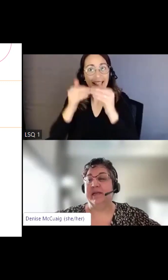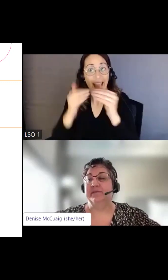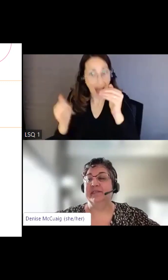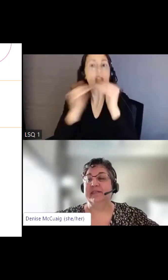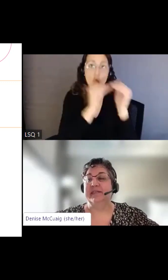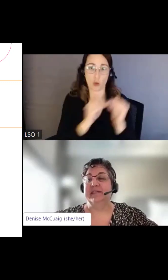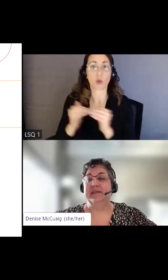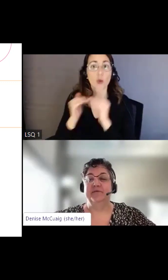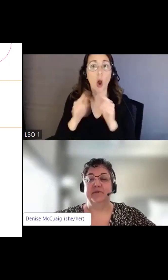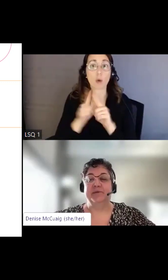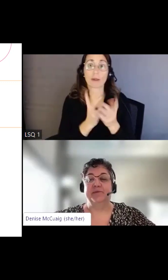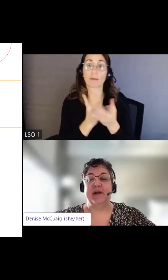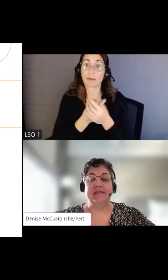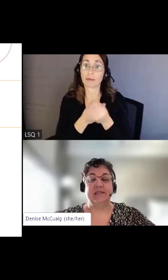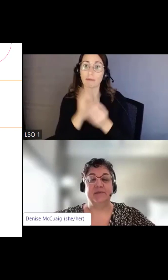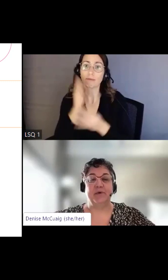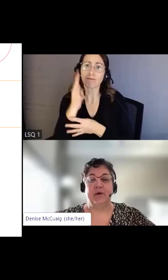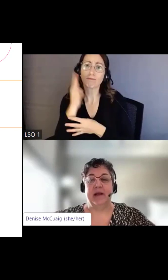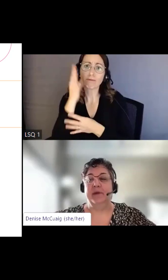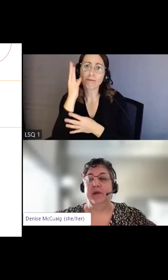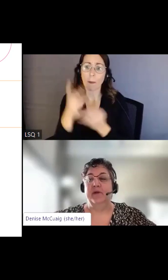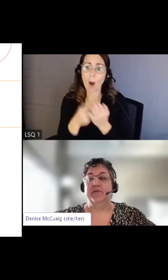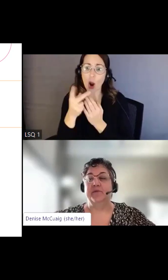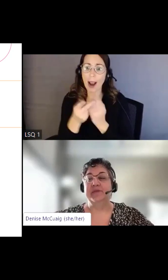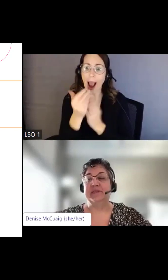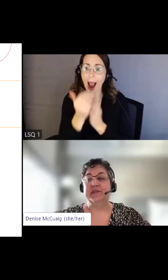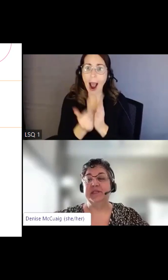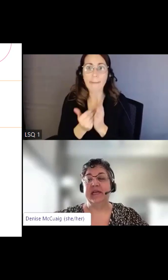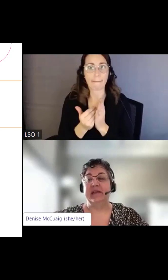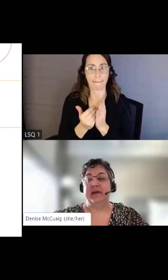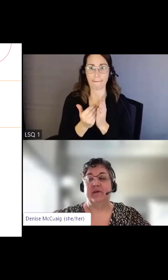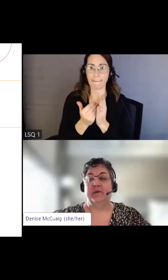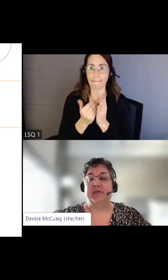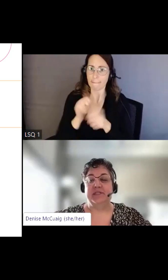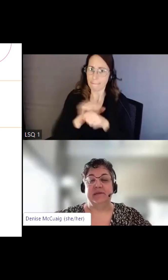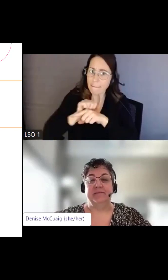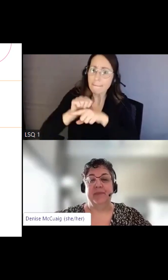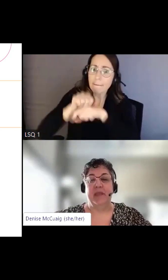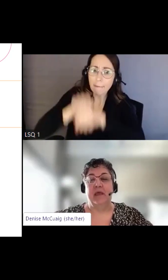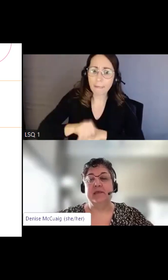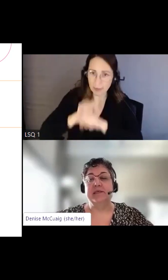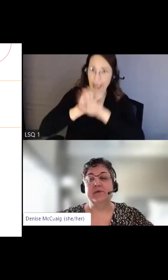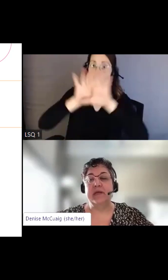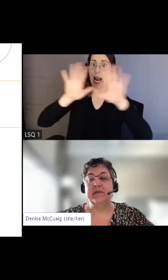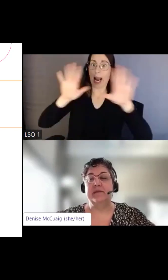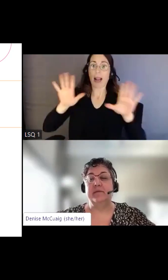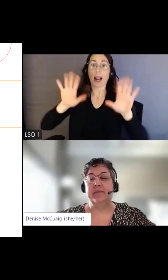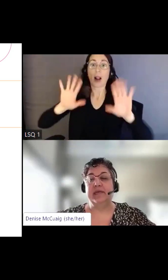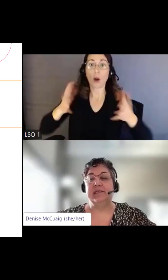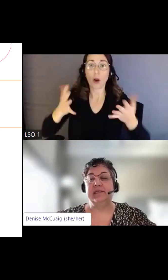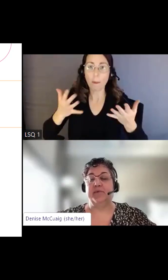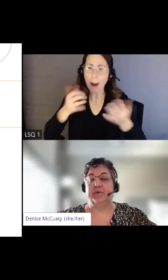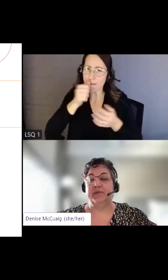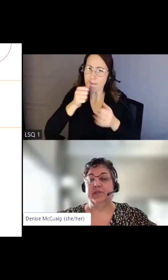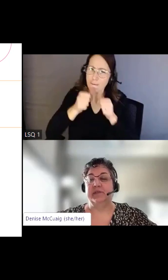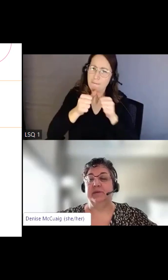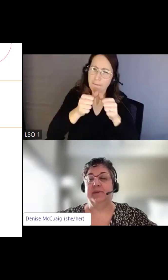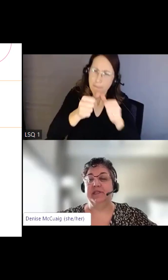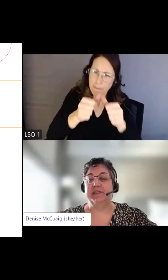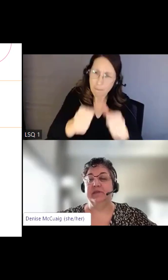éclairée par les traumatismes et la résilience pour la recherche et l'évaluation, une approche aussi de recherche qui est axée sur le